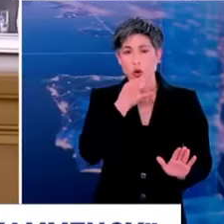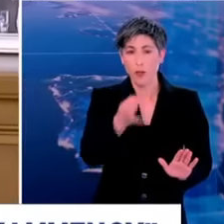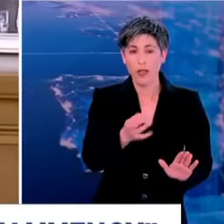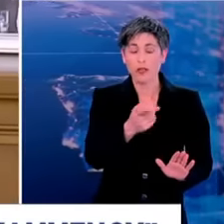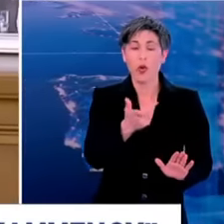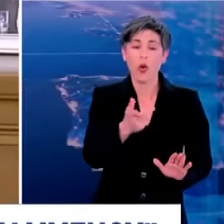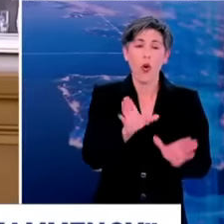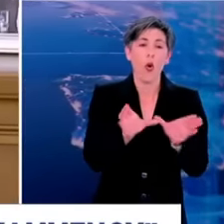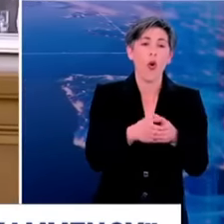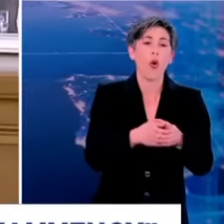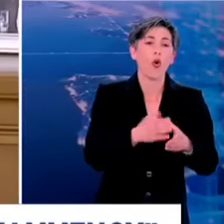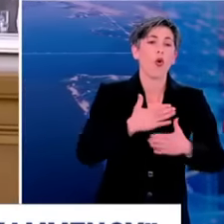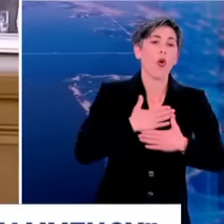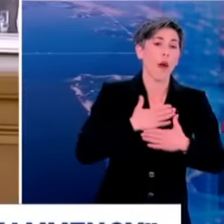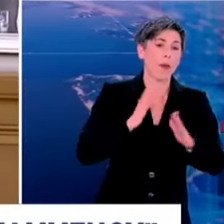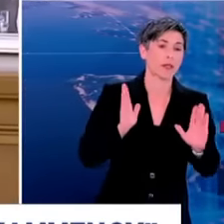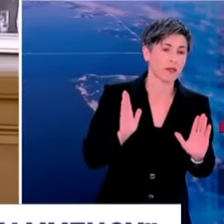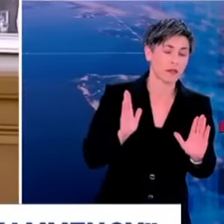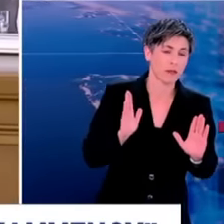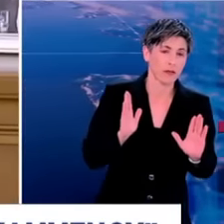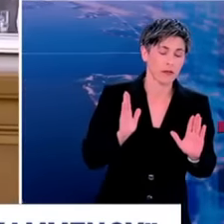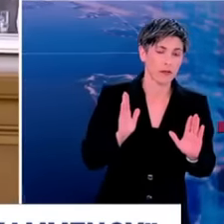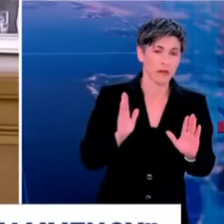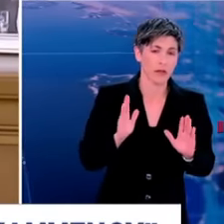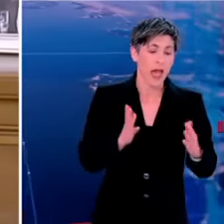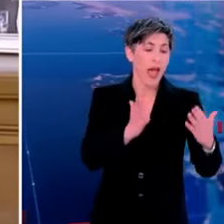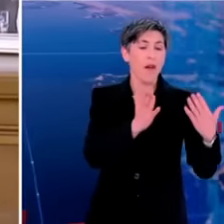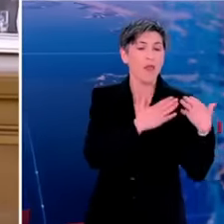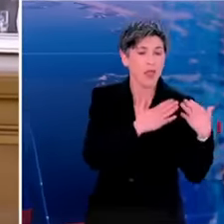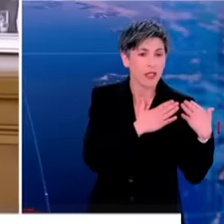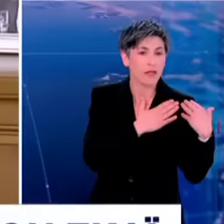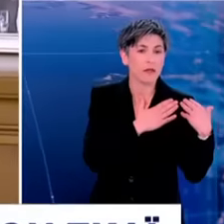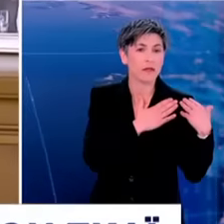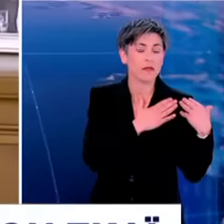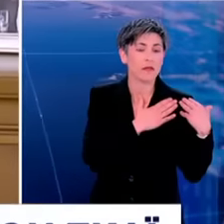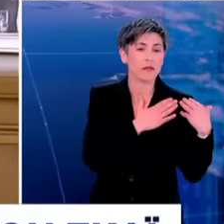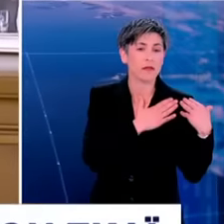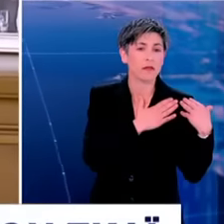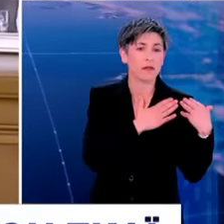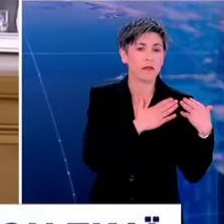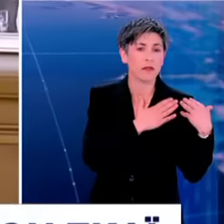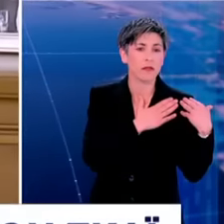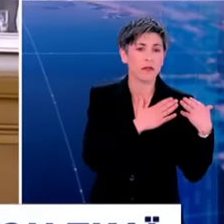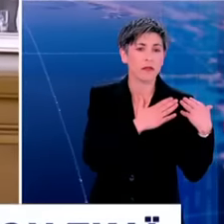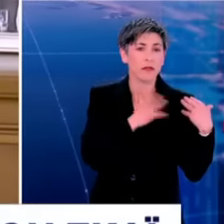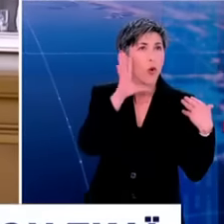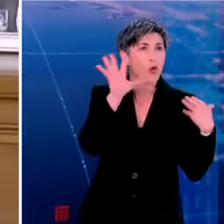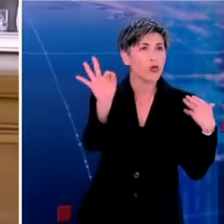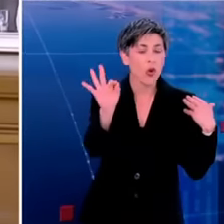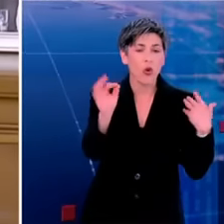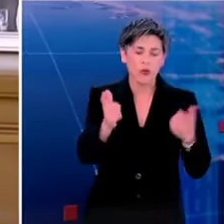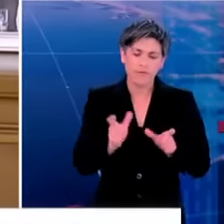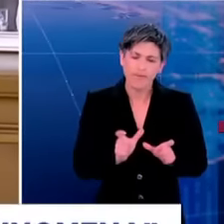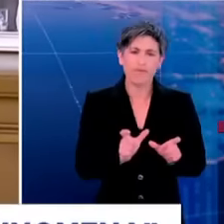χώρο και για τις ευθύνες των κοινοβουλευτικών κομμάτων να υψώσουν ένα ανάχωμα δημοκρατίας